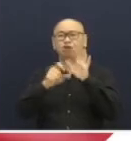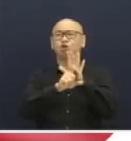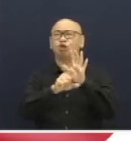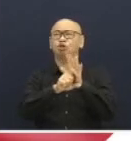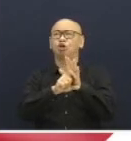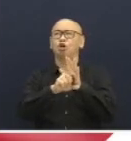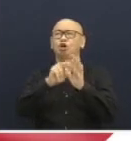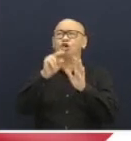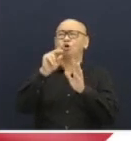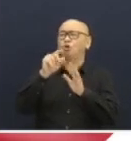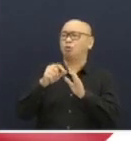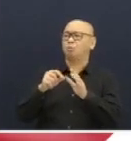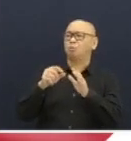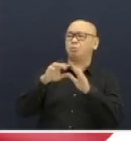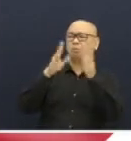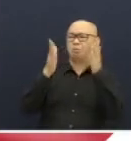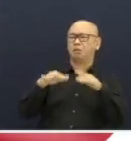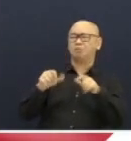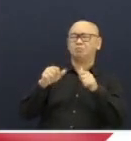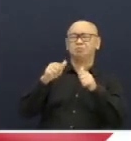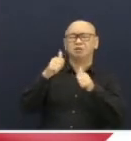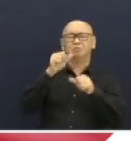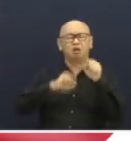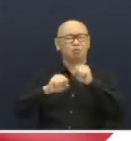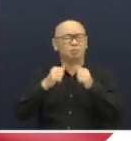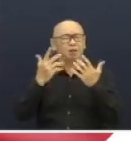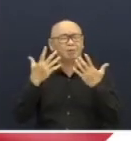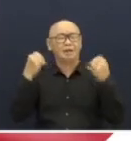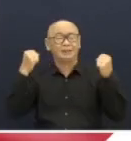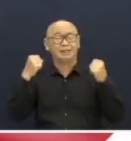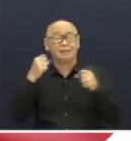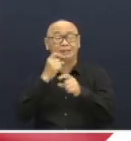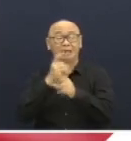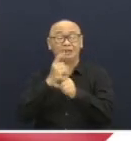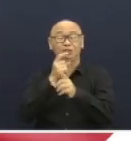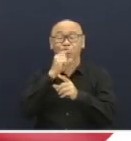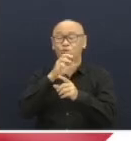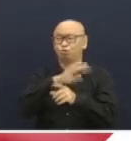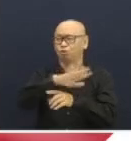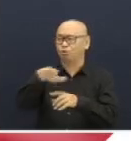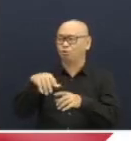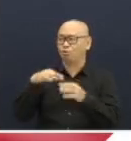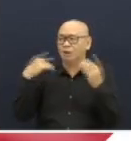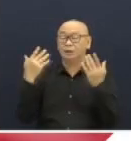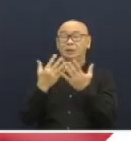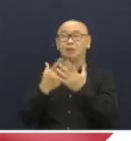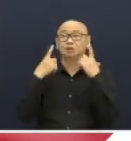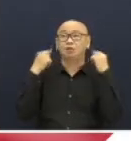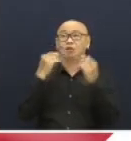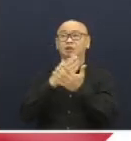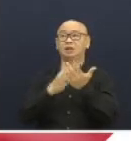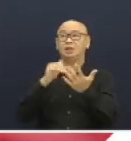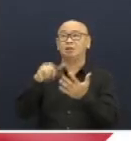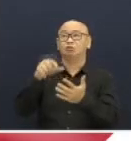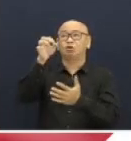role model yang menerapkan bagaimana kesehatan gratis untuk seluruh warga Jawa Tengah, yaitu di